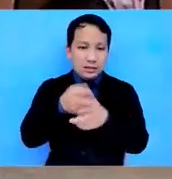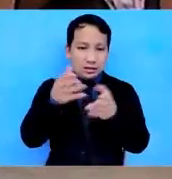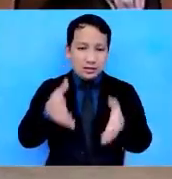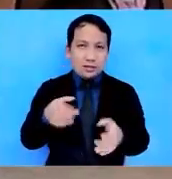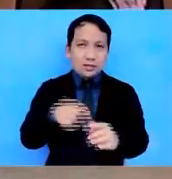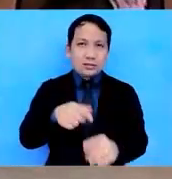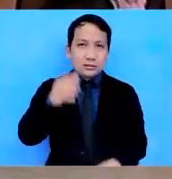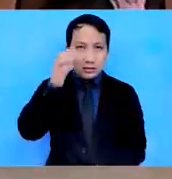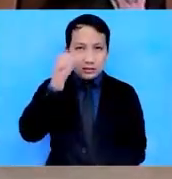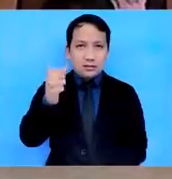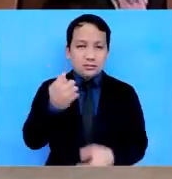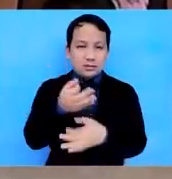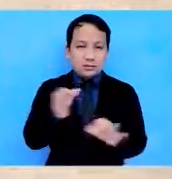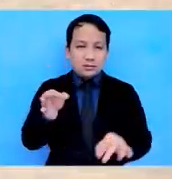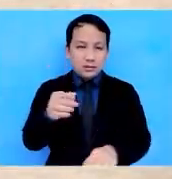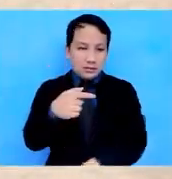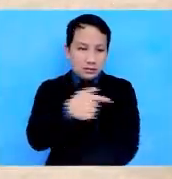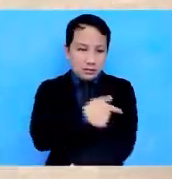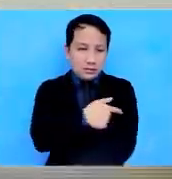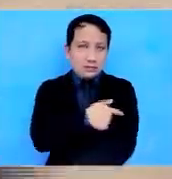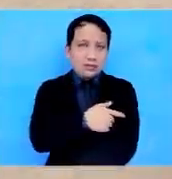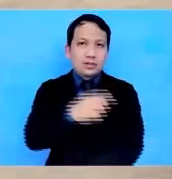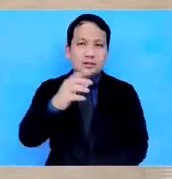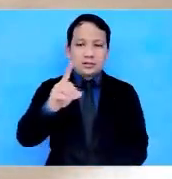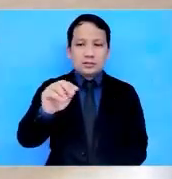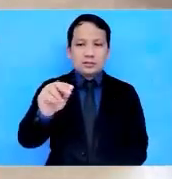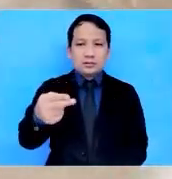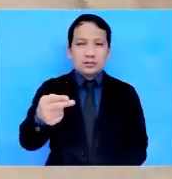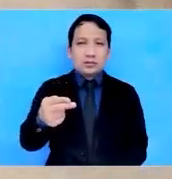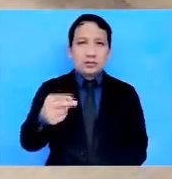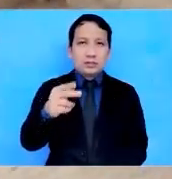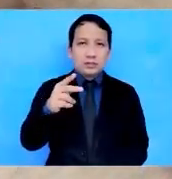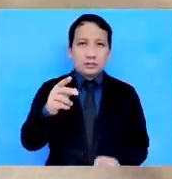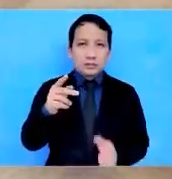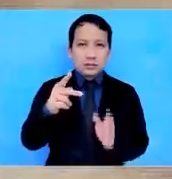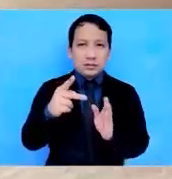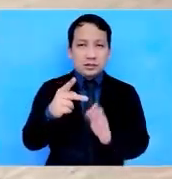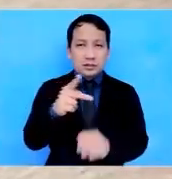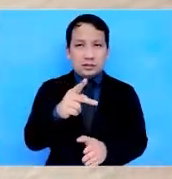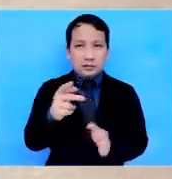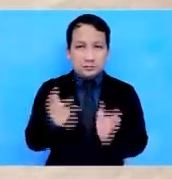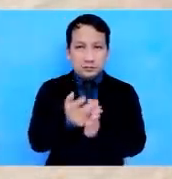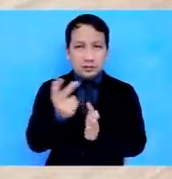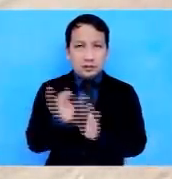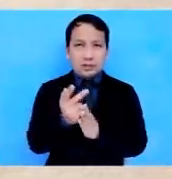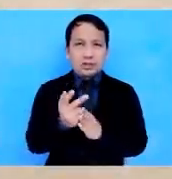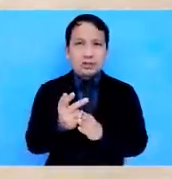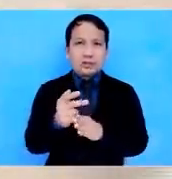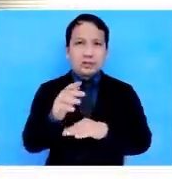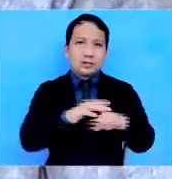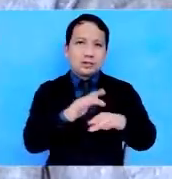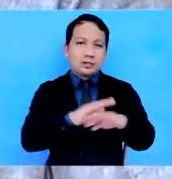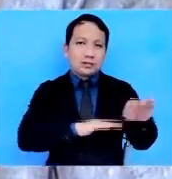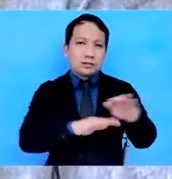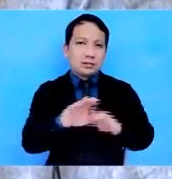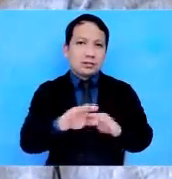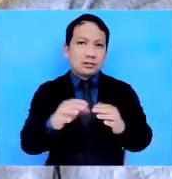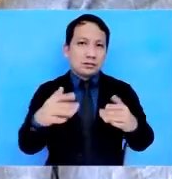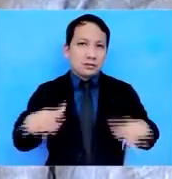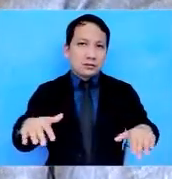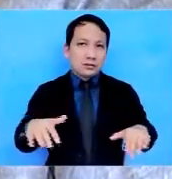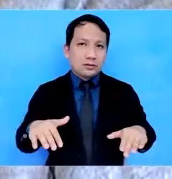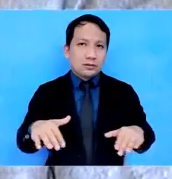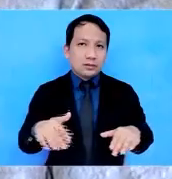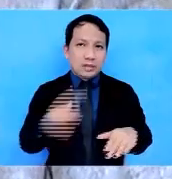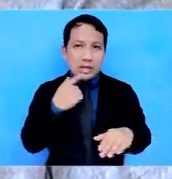libreng rabies vaccination ng Department of Health sa Pasig. Laging may humahawa kasi friendly po itong dalawang maliit. Minsan po nasusugatan ng kuko